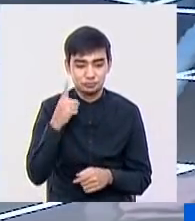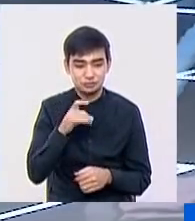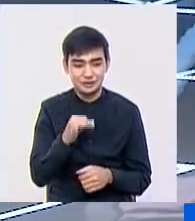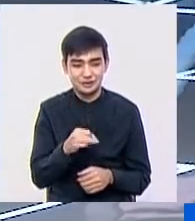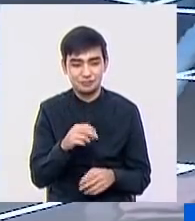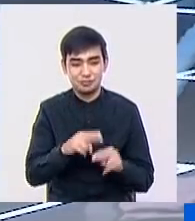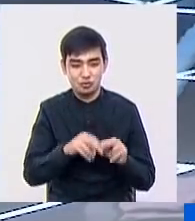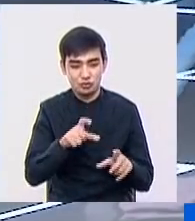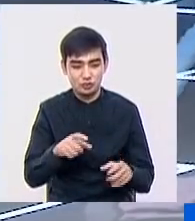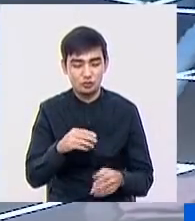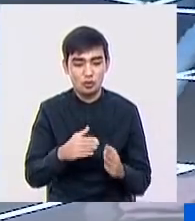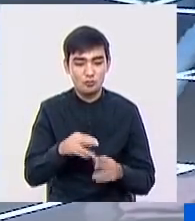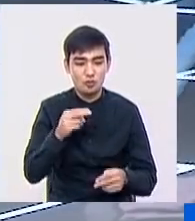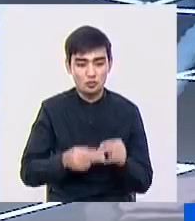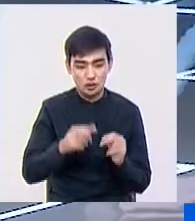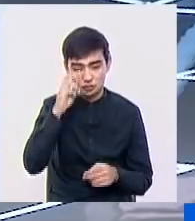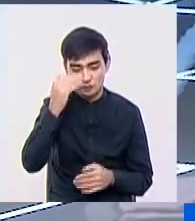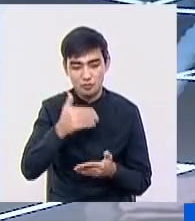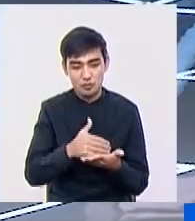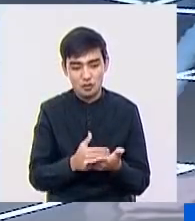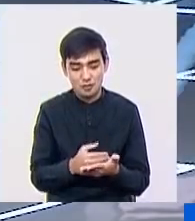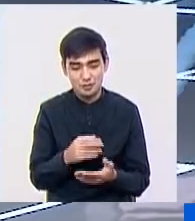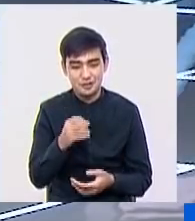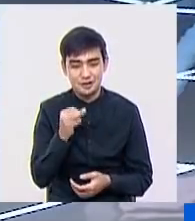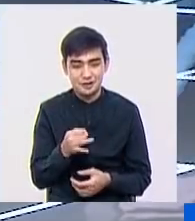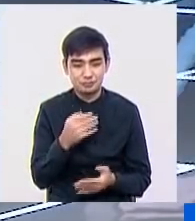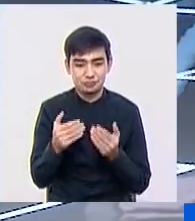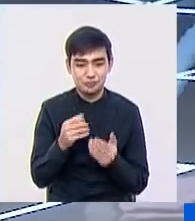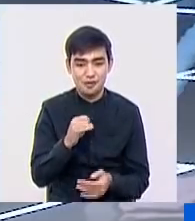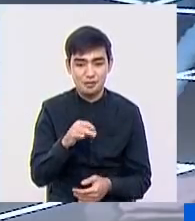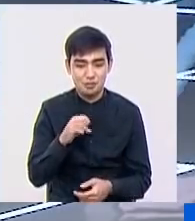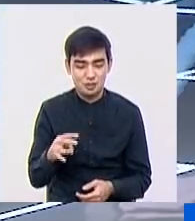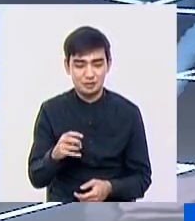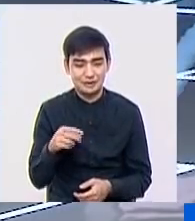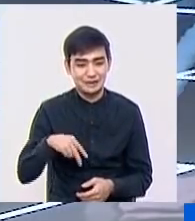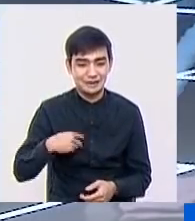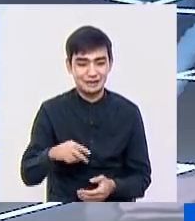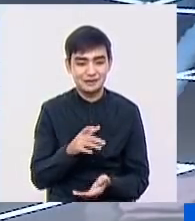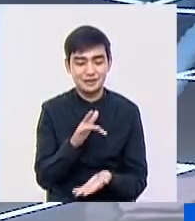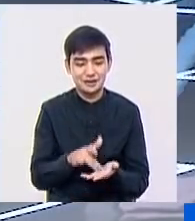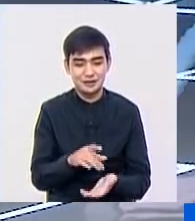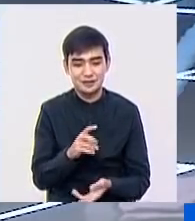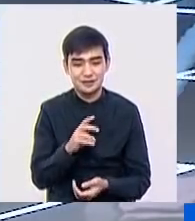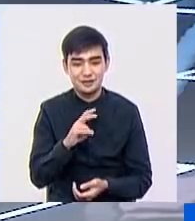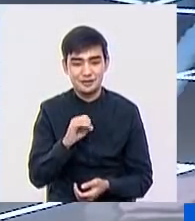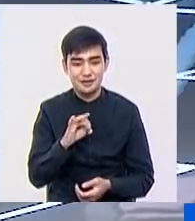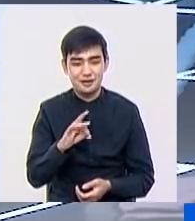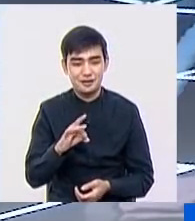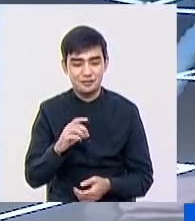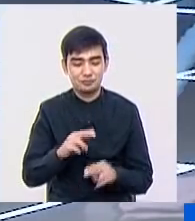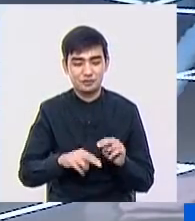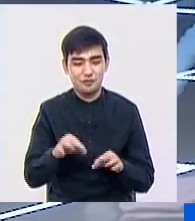смогли завершить возведение домов по госпрограмме? Поговорим об этом с Арманом Хасеновым, директором Центра нормирования в строительстве